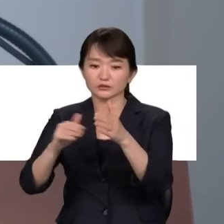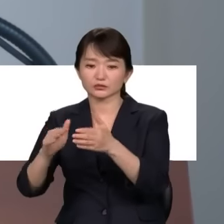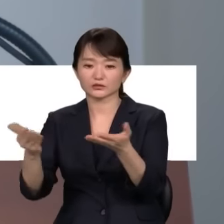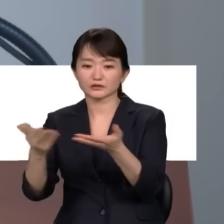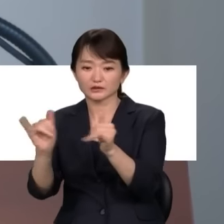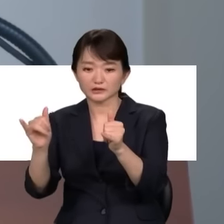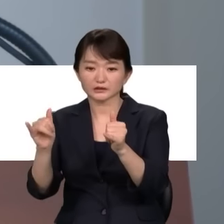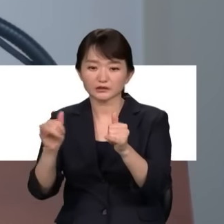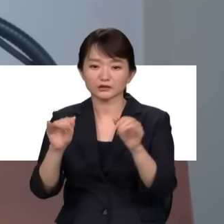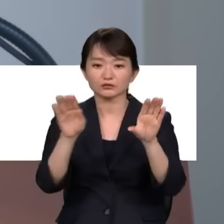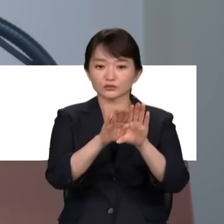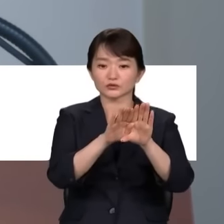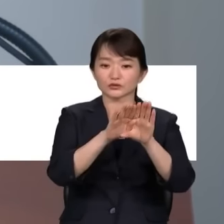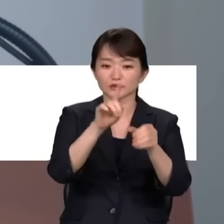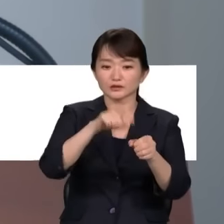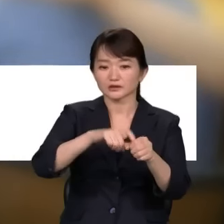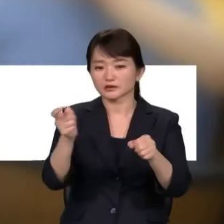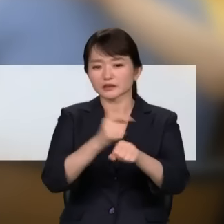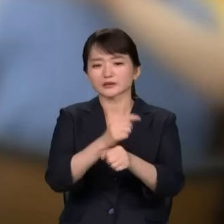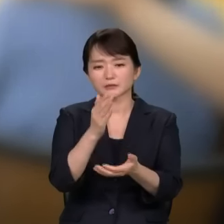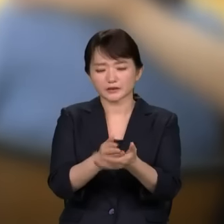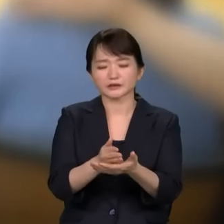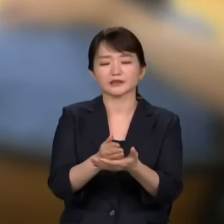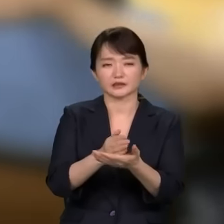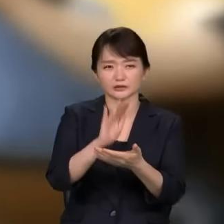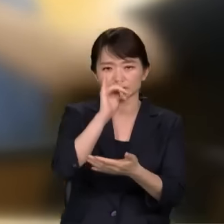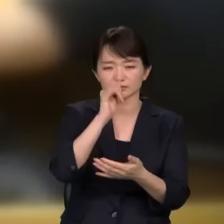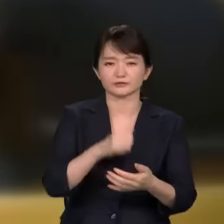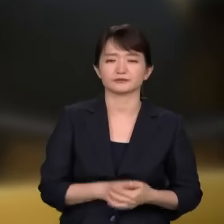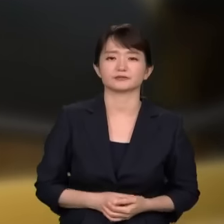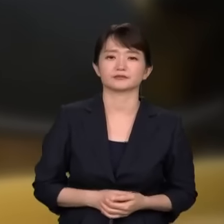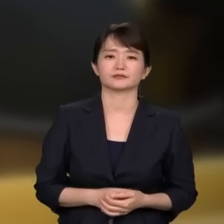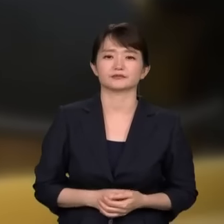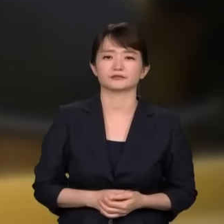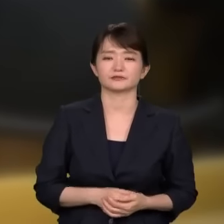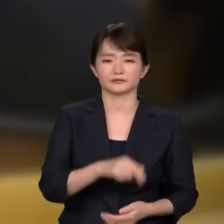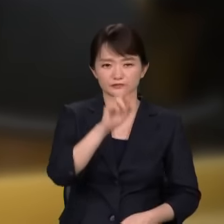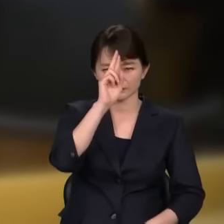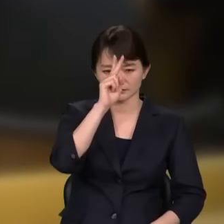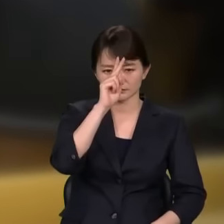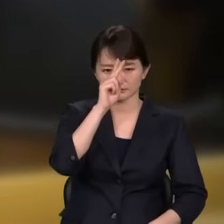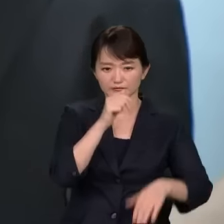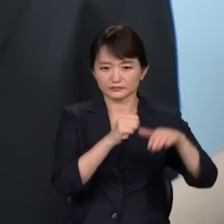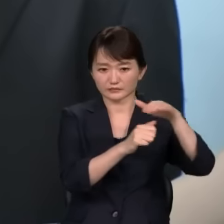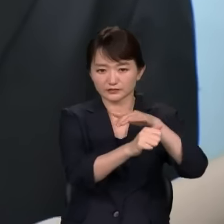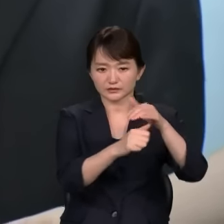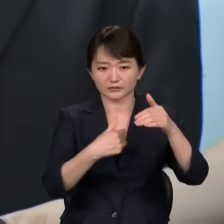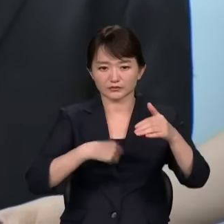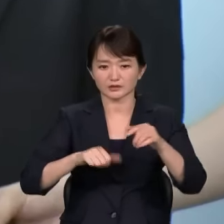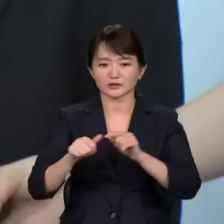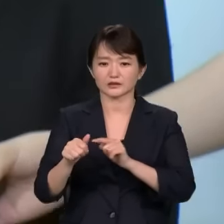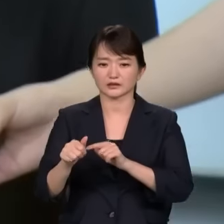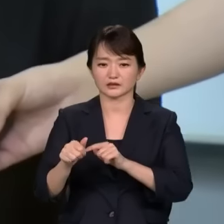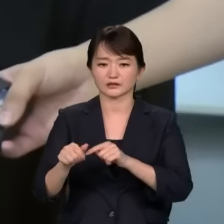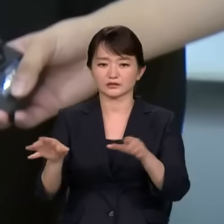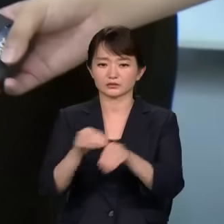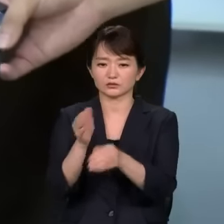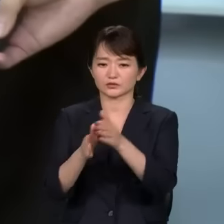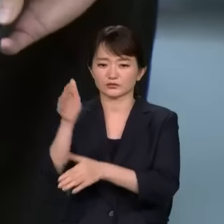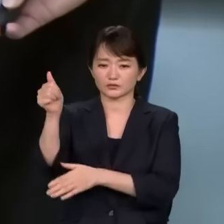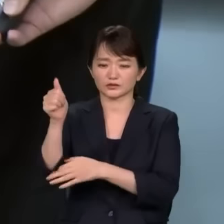이미 비상구로서의 기능을 못하게 되는 겁니다. 검찰은 박순관 아리셀 대표와 박 대표의 아들 박중원 총괄 본부장